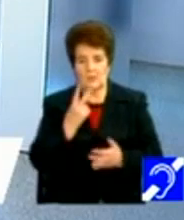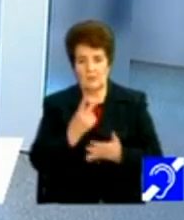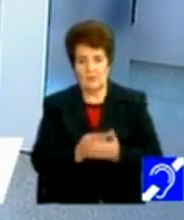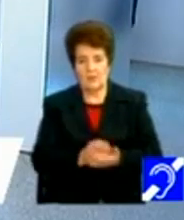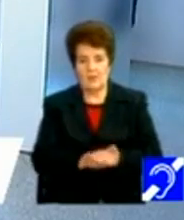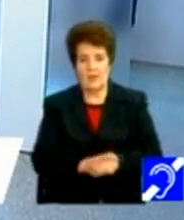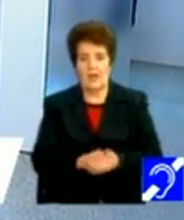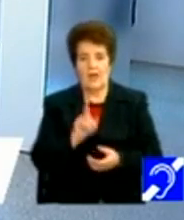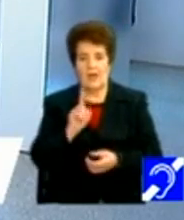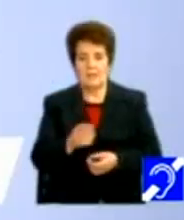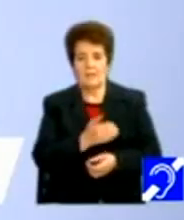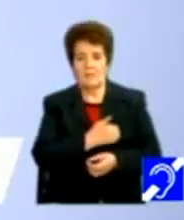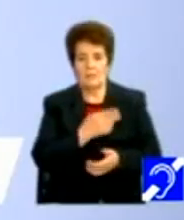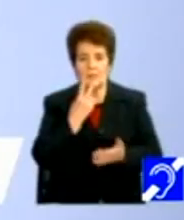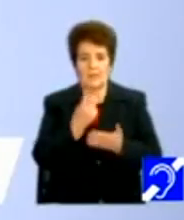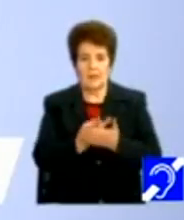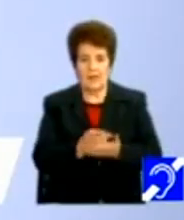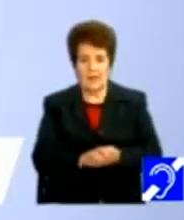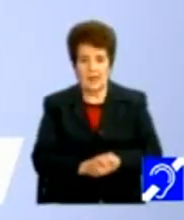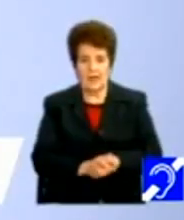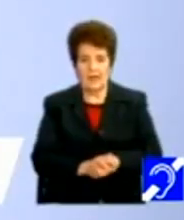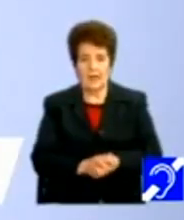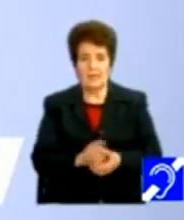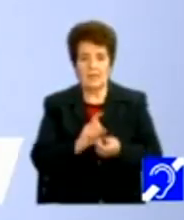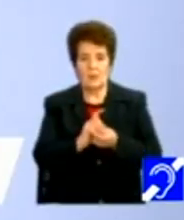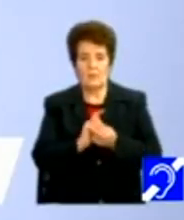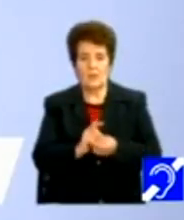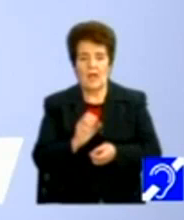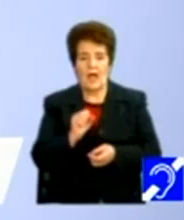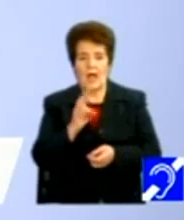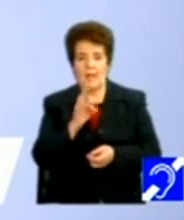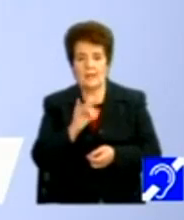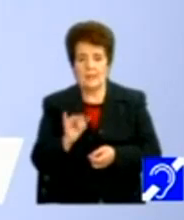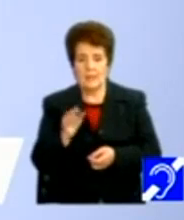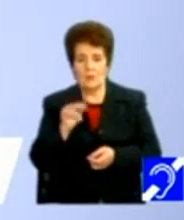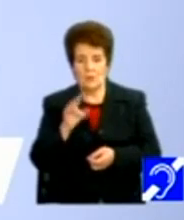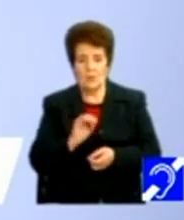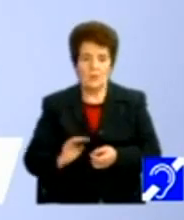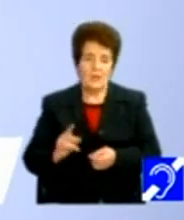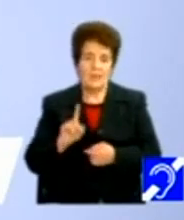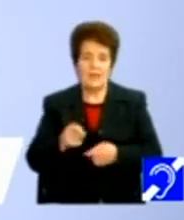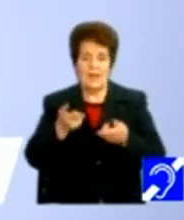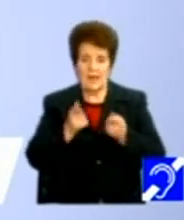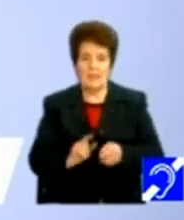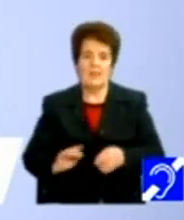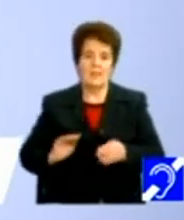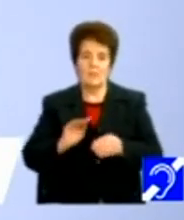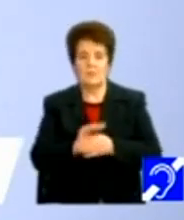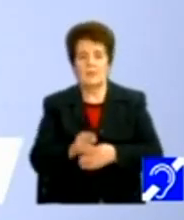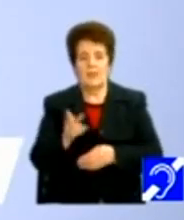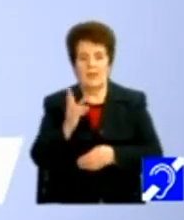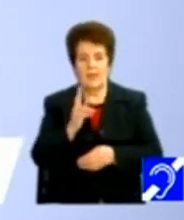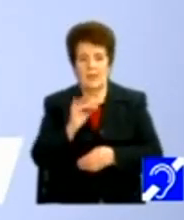la... Pentru că asta a vrut să arate că este un luptător anti-Dodon. În realitate este complementar la acțiunile pe care le întreprinde Igor